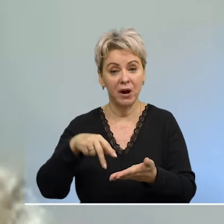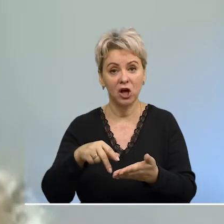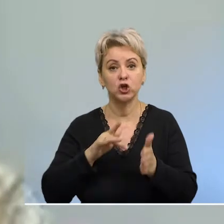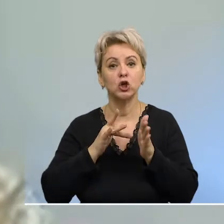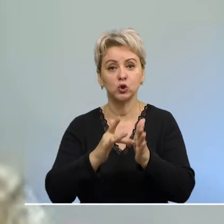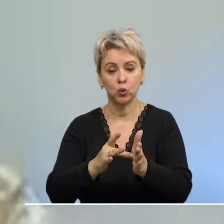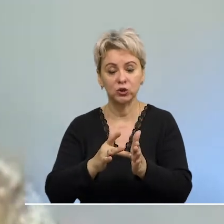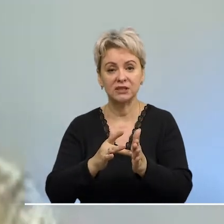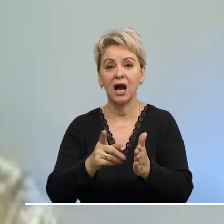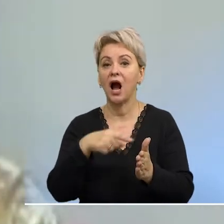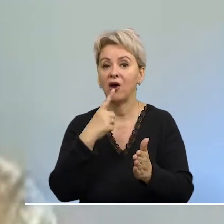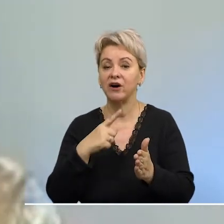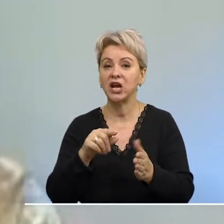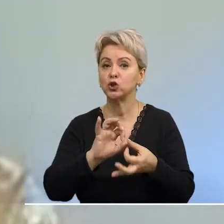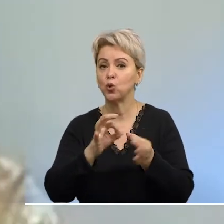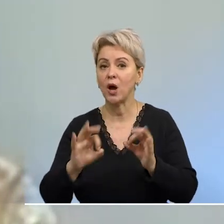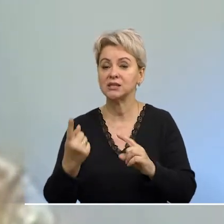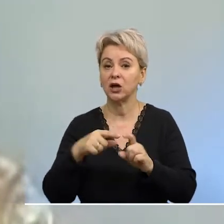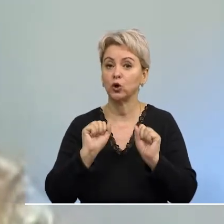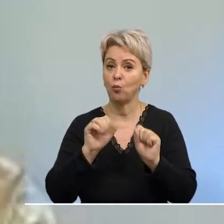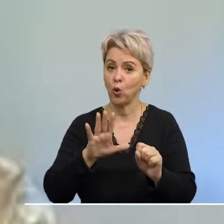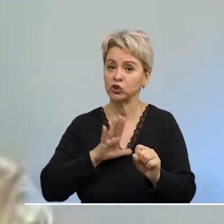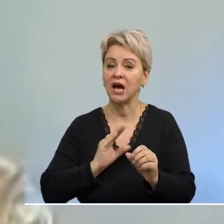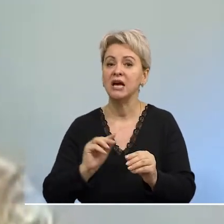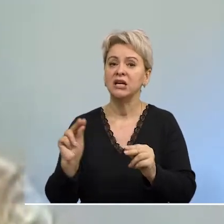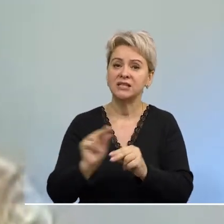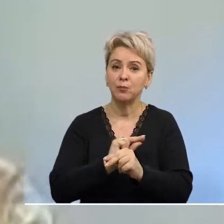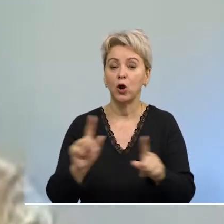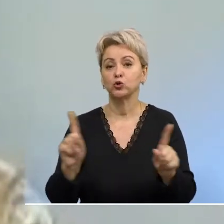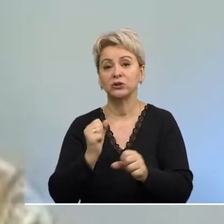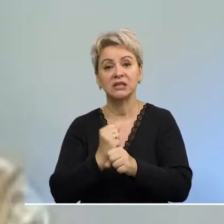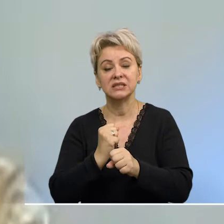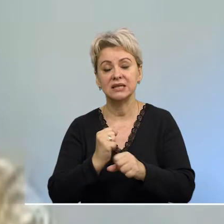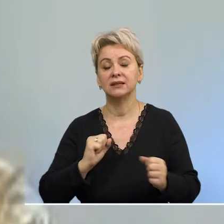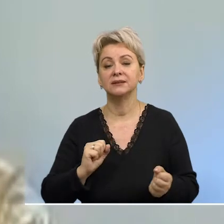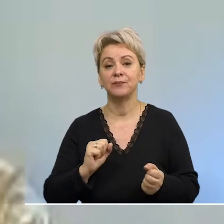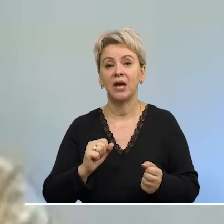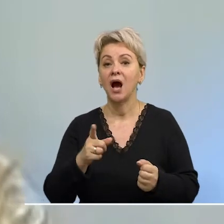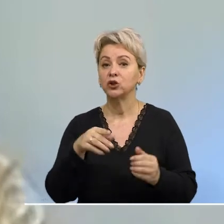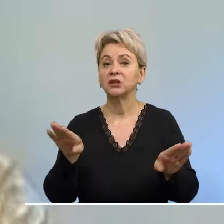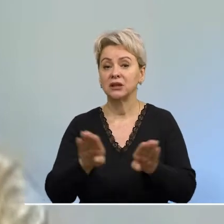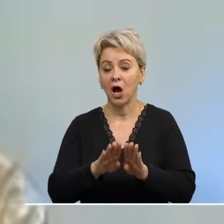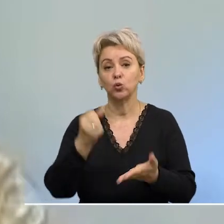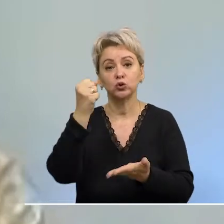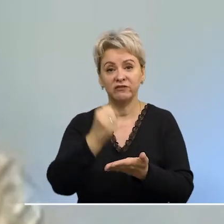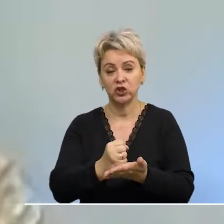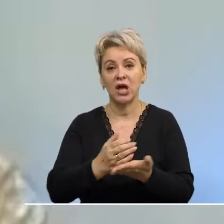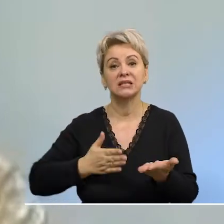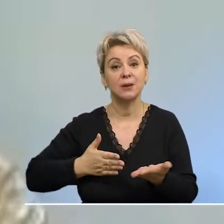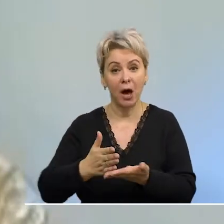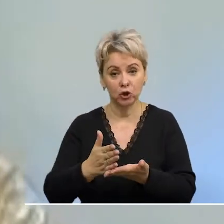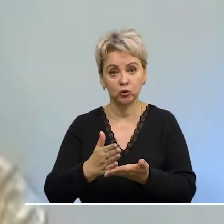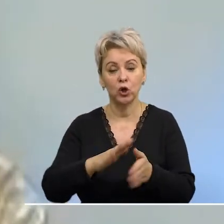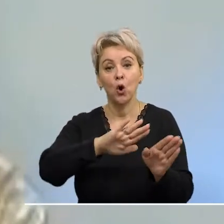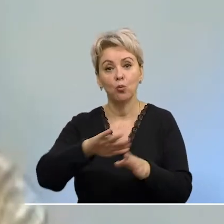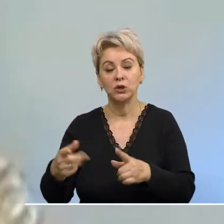прохождения экскурсии говорят нюансы, которые можно доделать, доработать, доправить. Собственно говоря, так утверждается